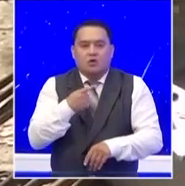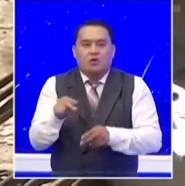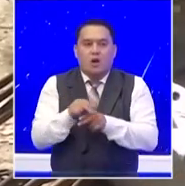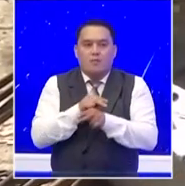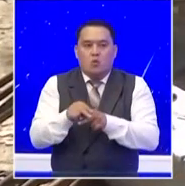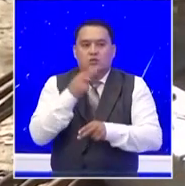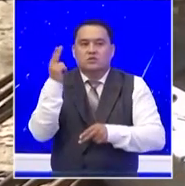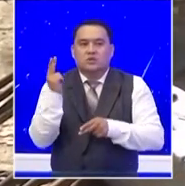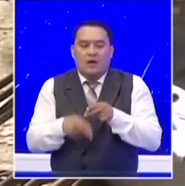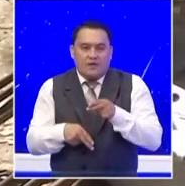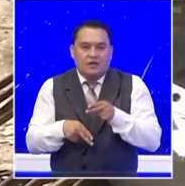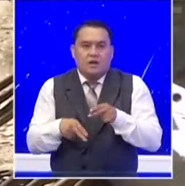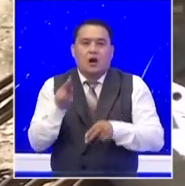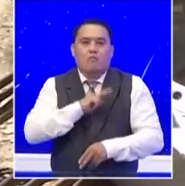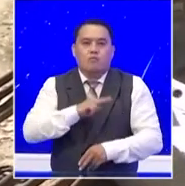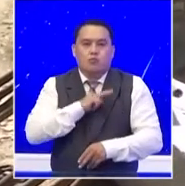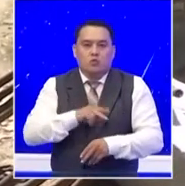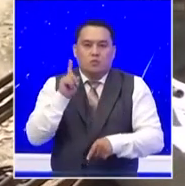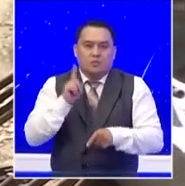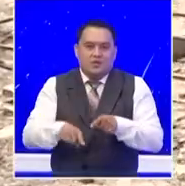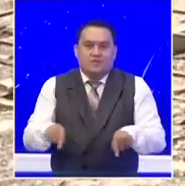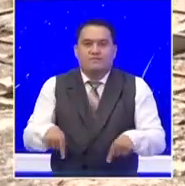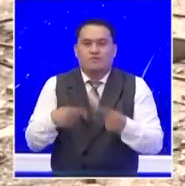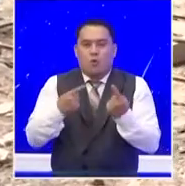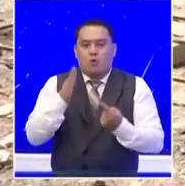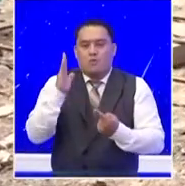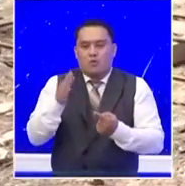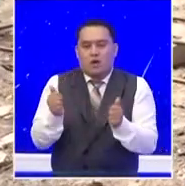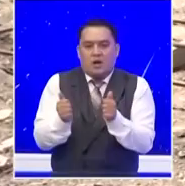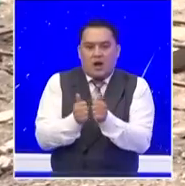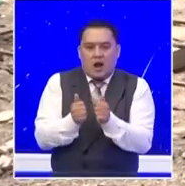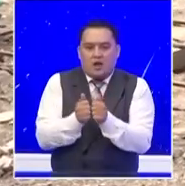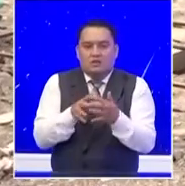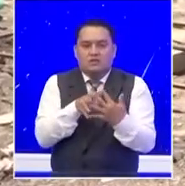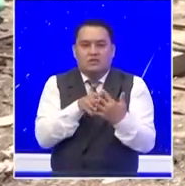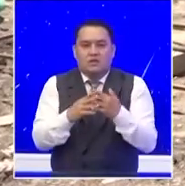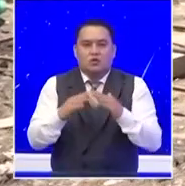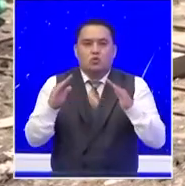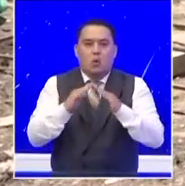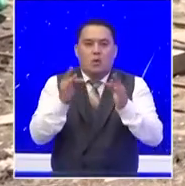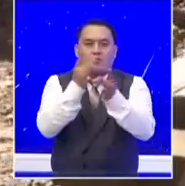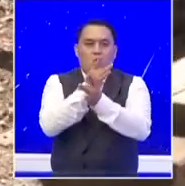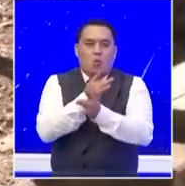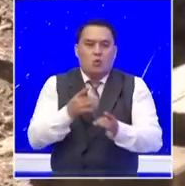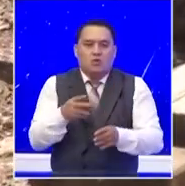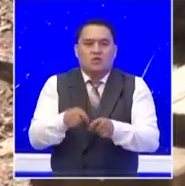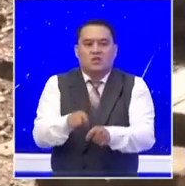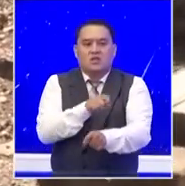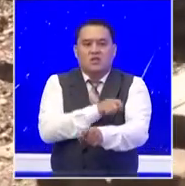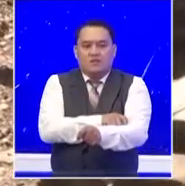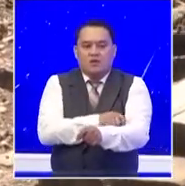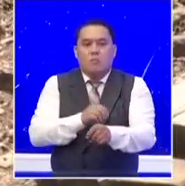работы уже завершены. Теперь работа пойдет быстрее. Преобразится и прилегающая территория сельского дома культуры в 2000 квадратных метров. В